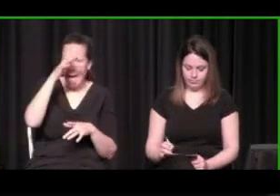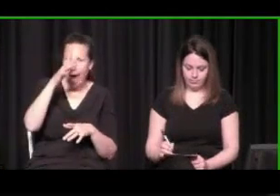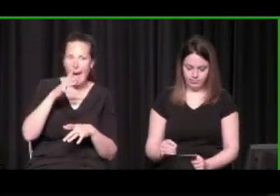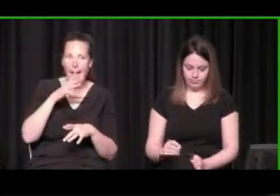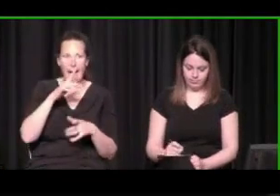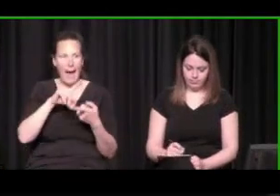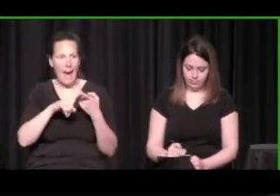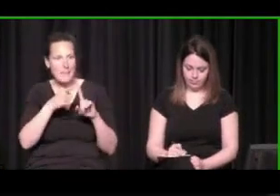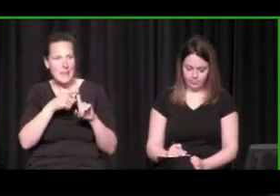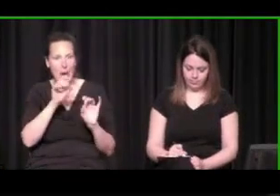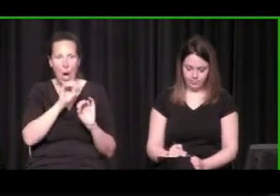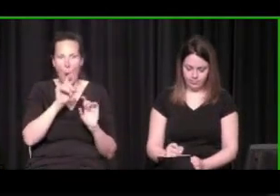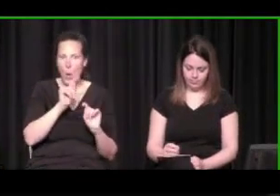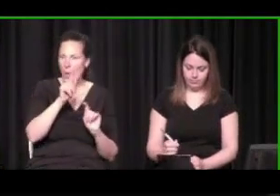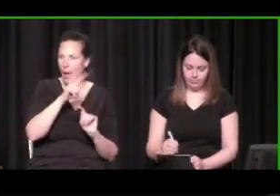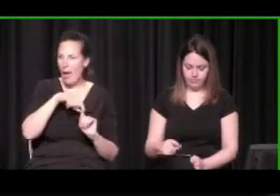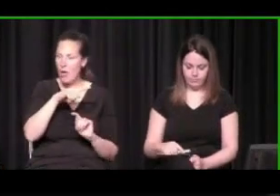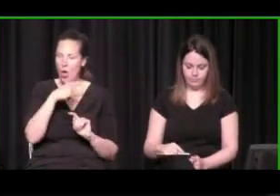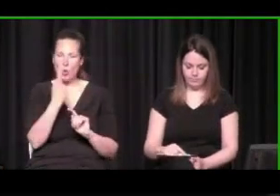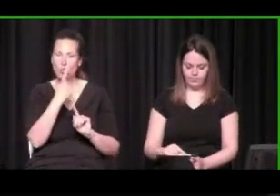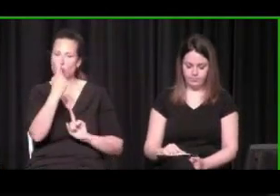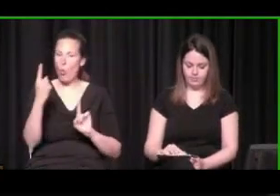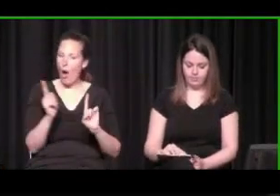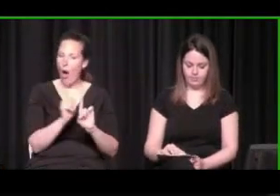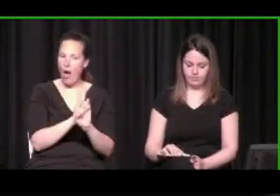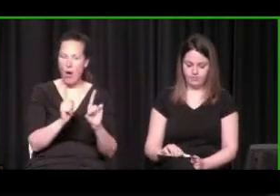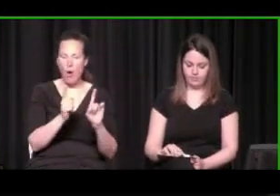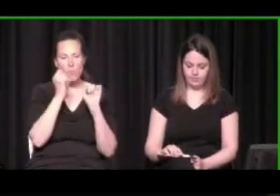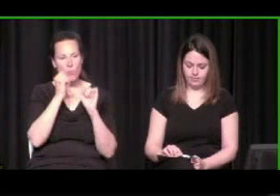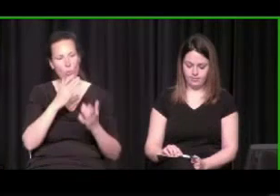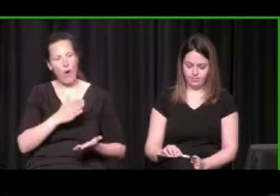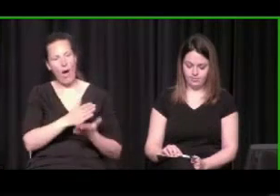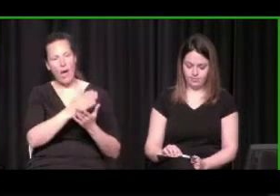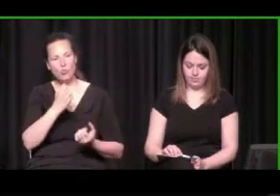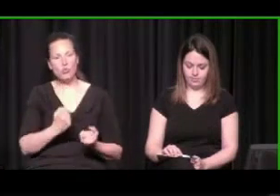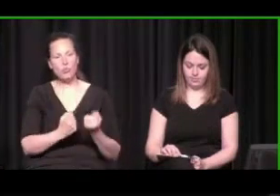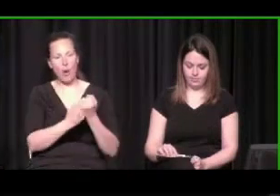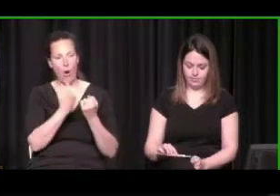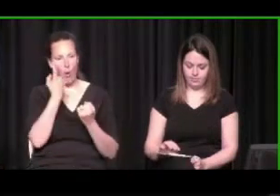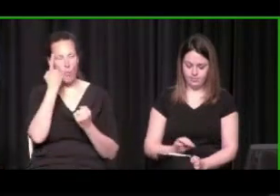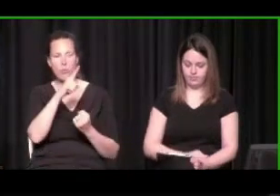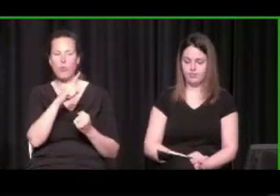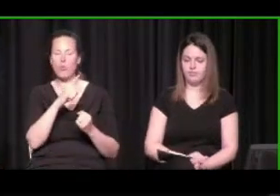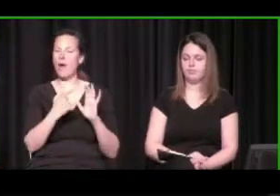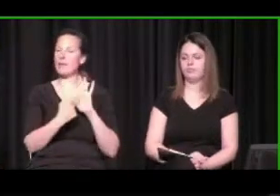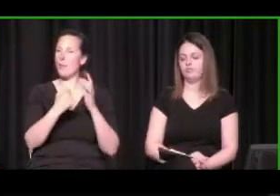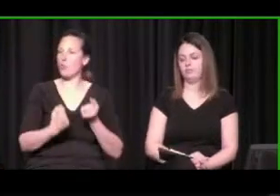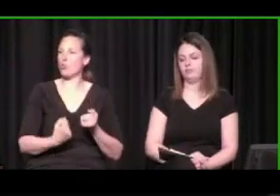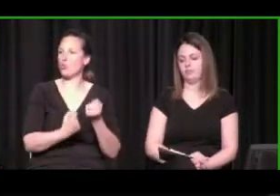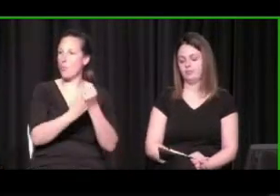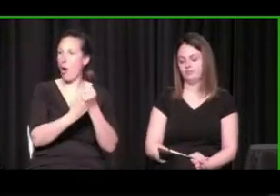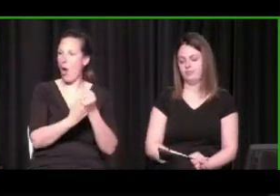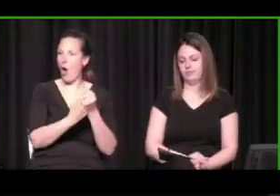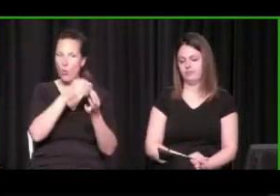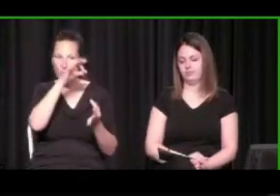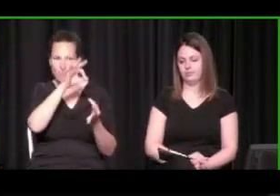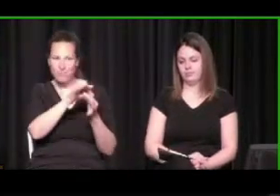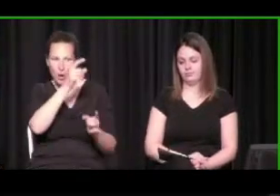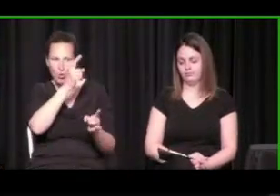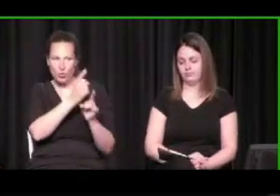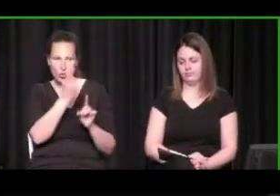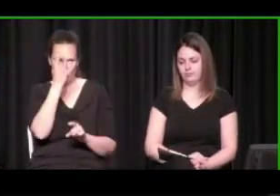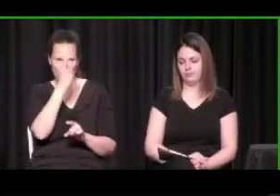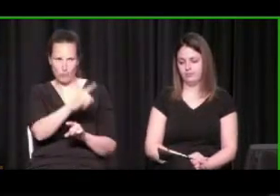sont toujours présents dans la vie de la personne et qui pourront jouer un rôle significatif, un soutien pertinent à ce moment-là de leur